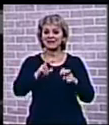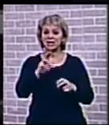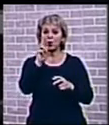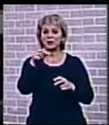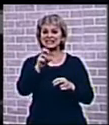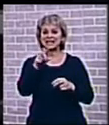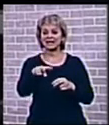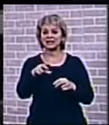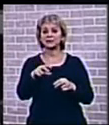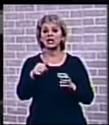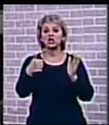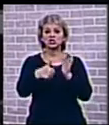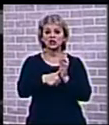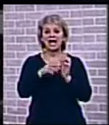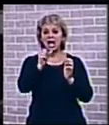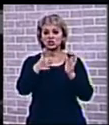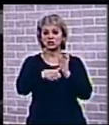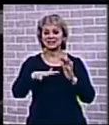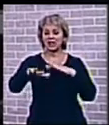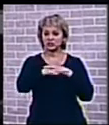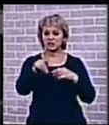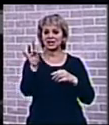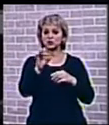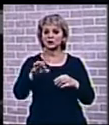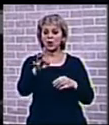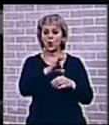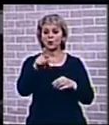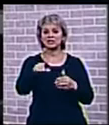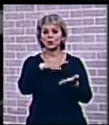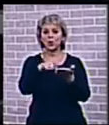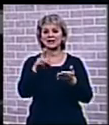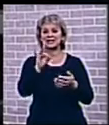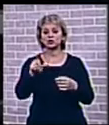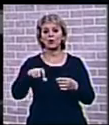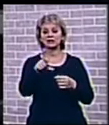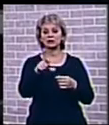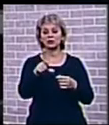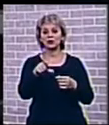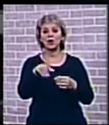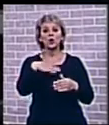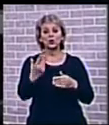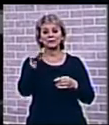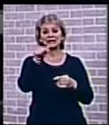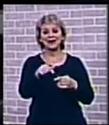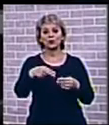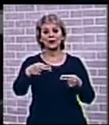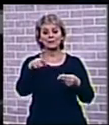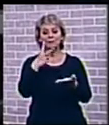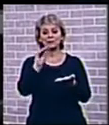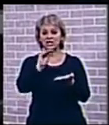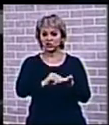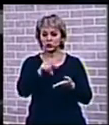коксаки А6 на территории Ростовской области, города Ростова-на-Дону. Кроме того,